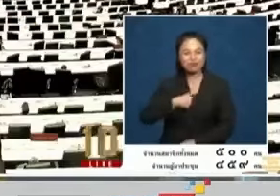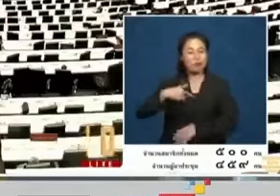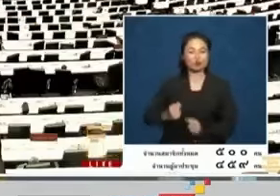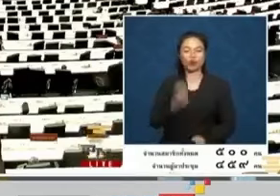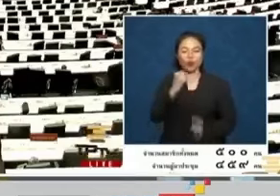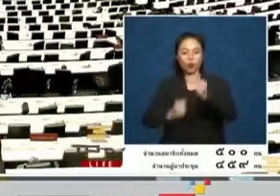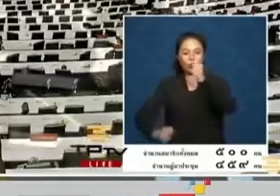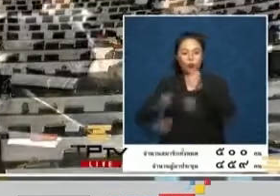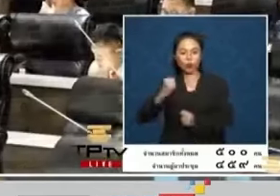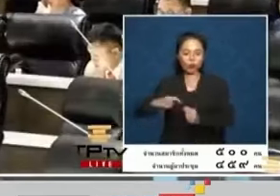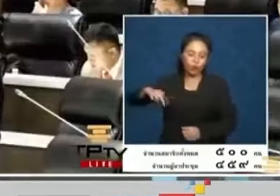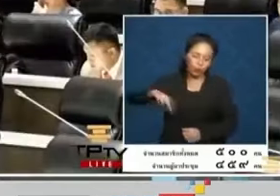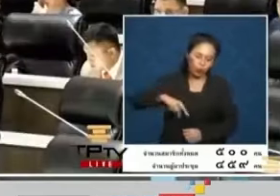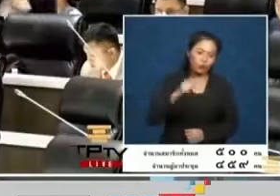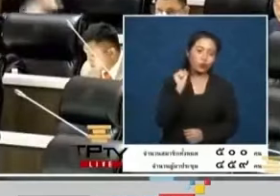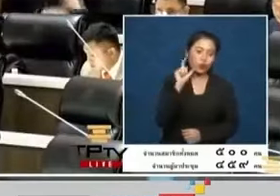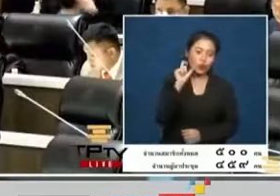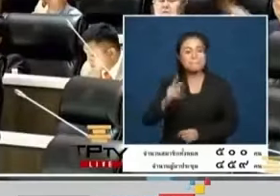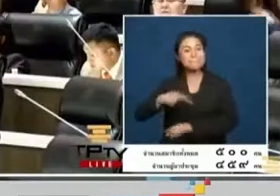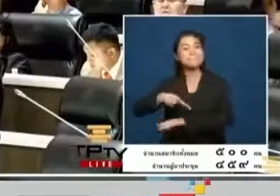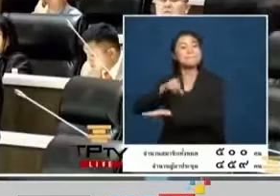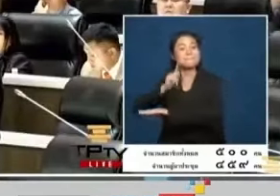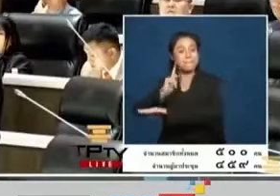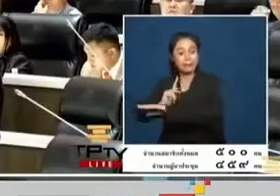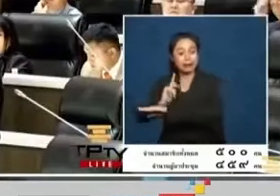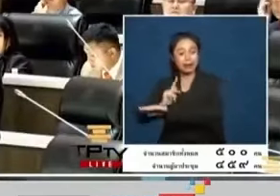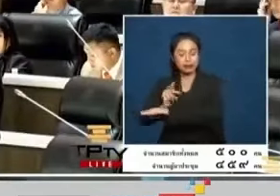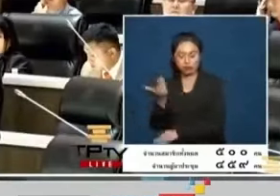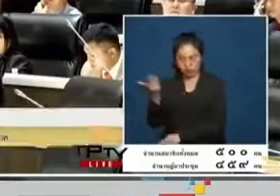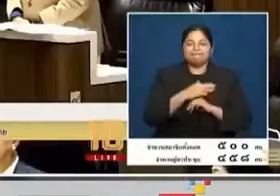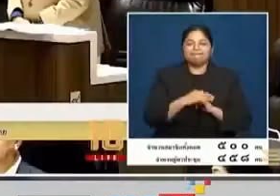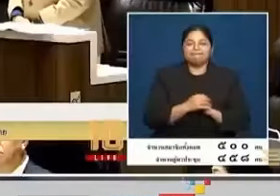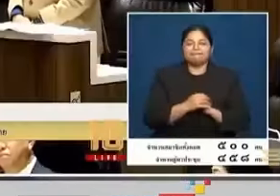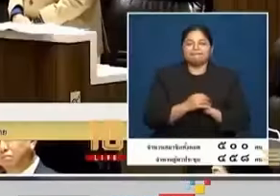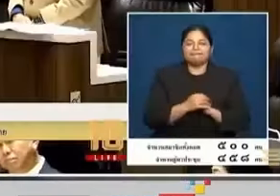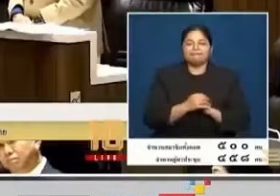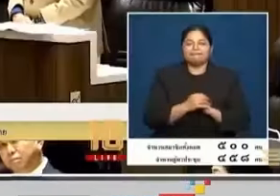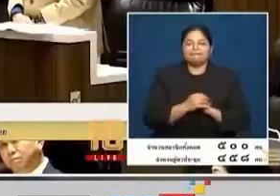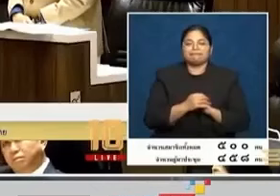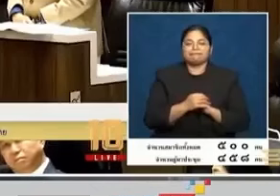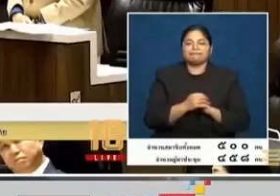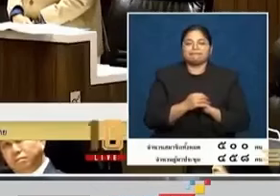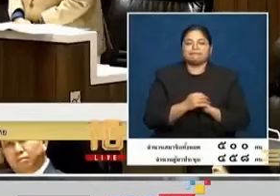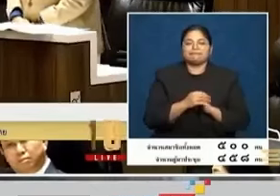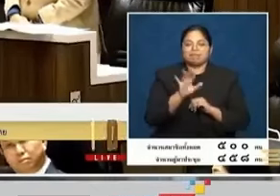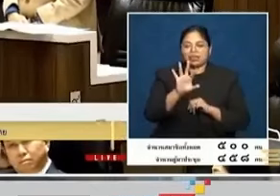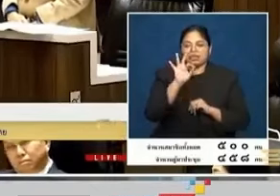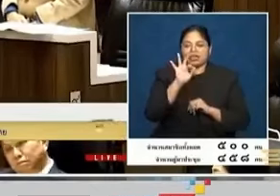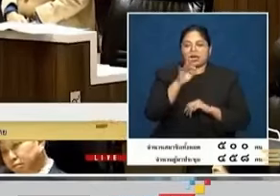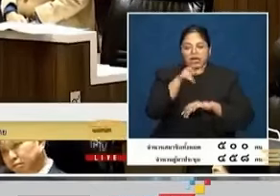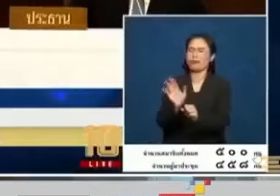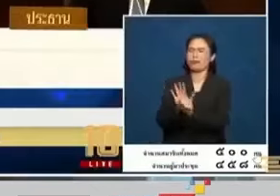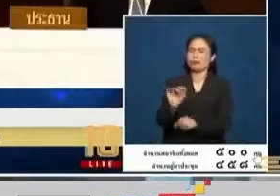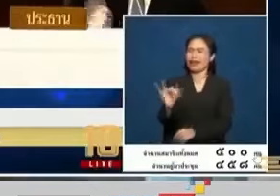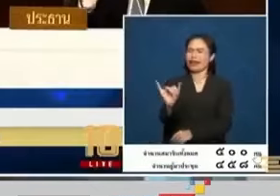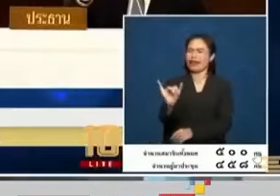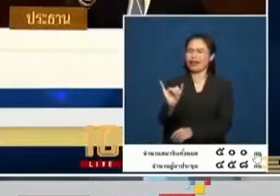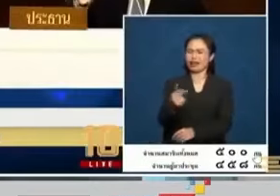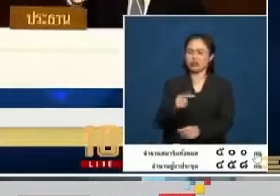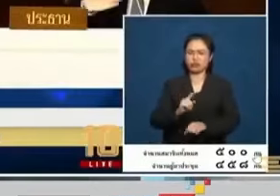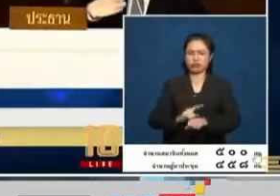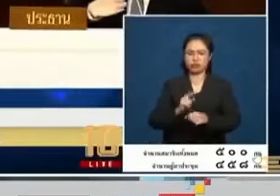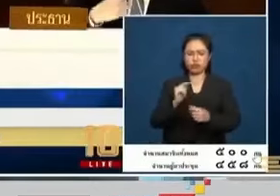สจากพรรคการเมืองที่ศาลรัฐธรรมนูญชี้ขาดแล้วว่ามีการใช้สิทธิเสรีภาพล้มล้างการปกครองท